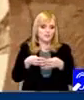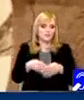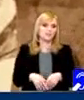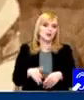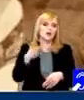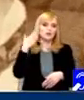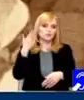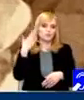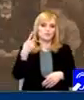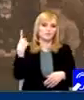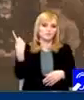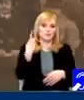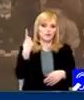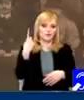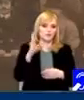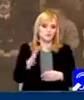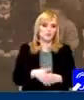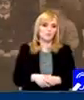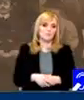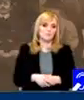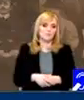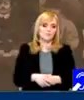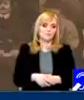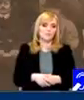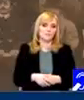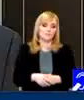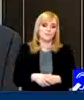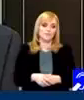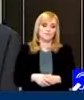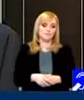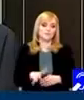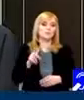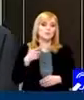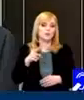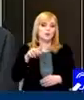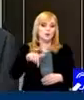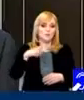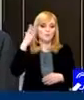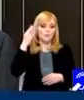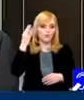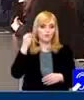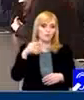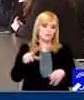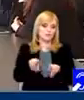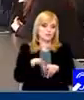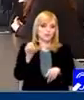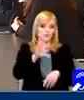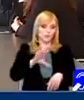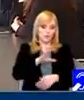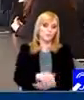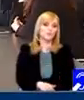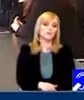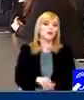România trebuie să fie mult mai atentă cu Republica Moldova, pentru că și Basarabia ca și România este Europa.